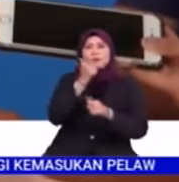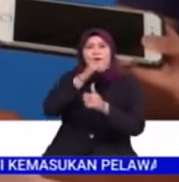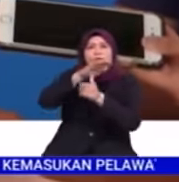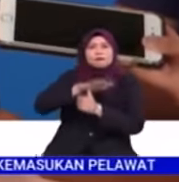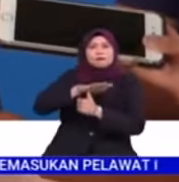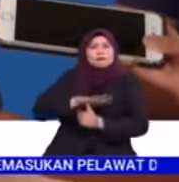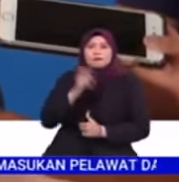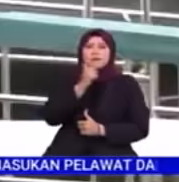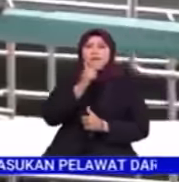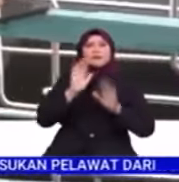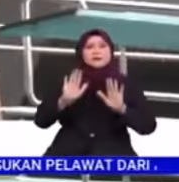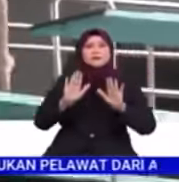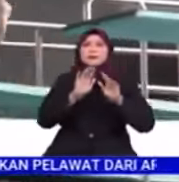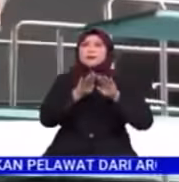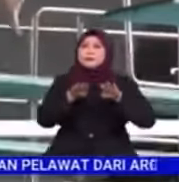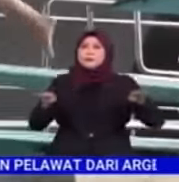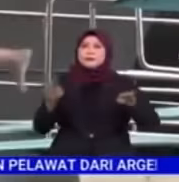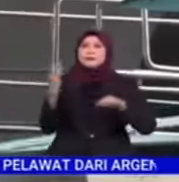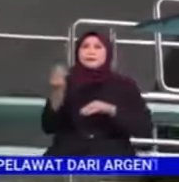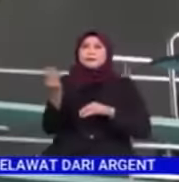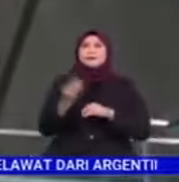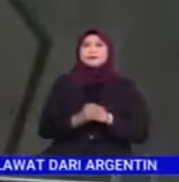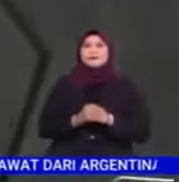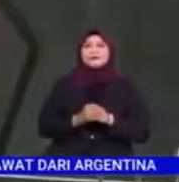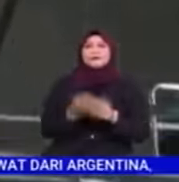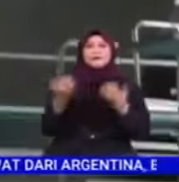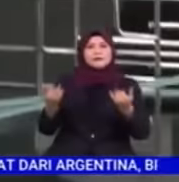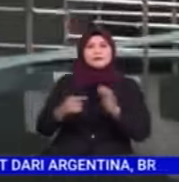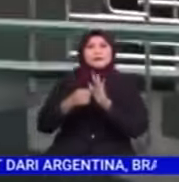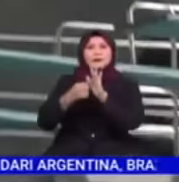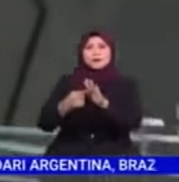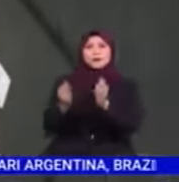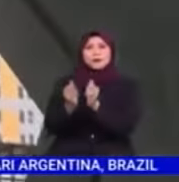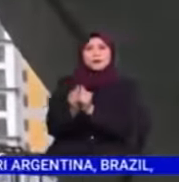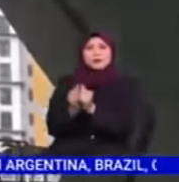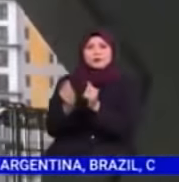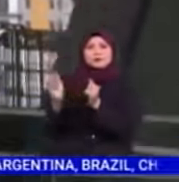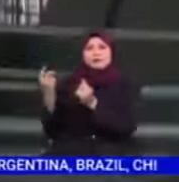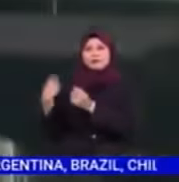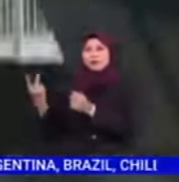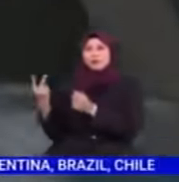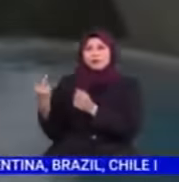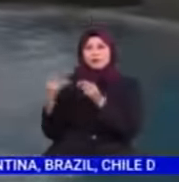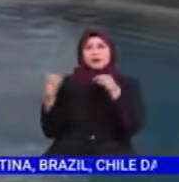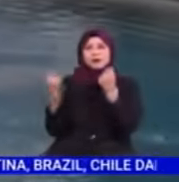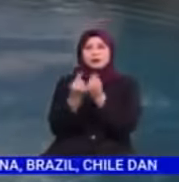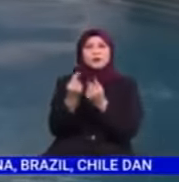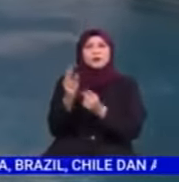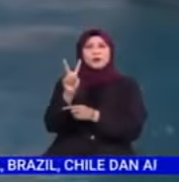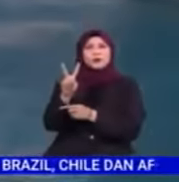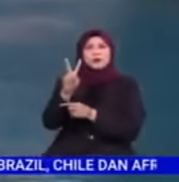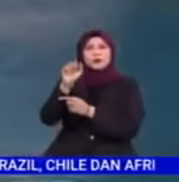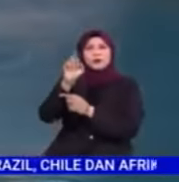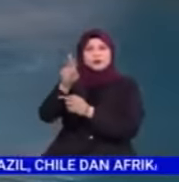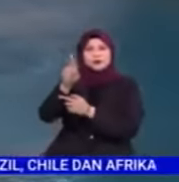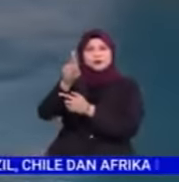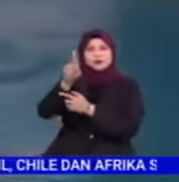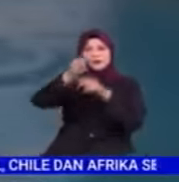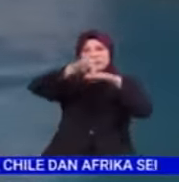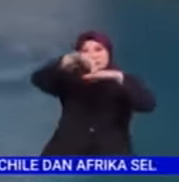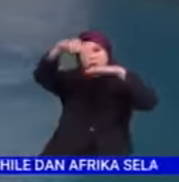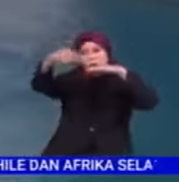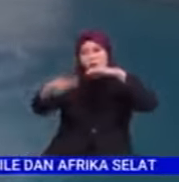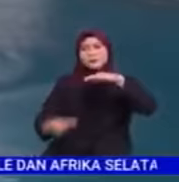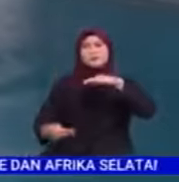sangatlah akan beraksi bersama pasangannya wedding untuk kategori 2 mitos seirama wanita